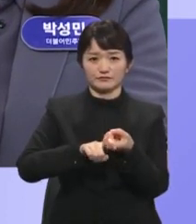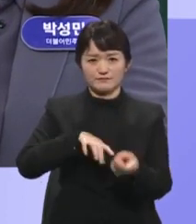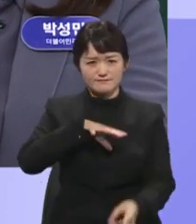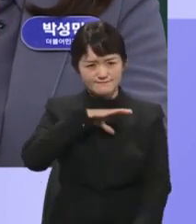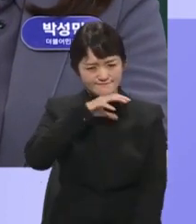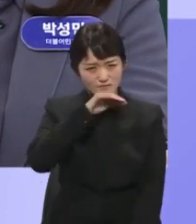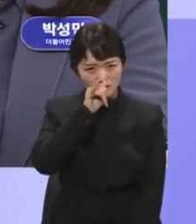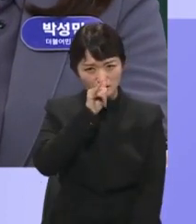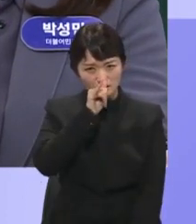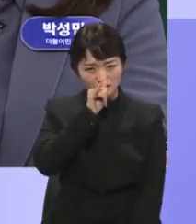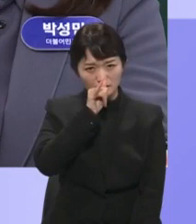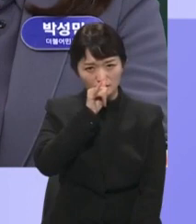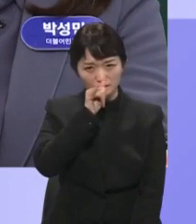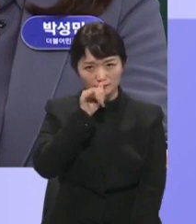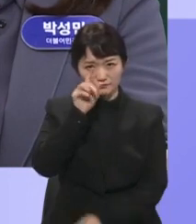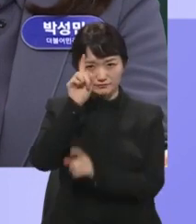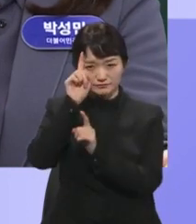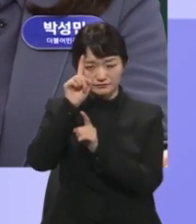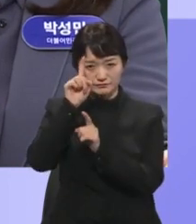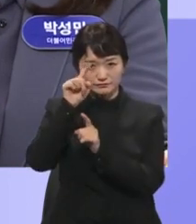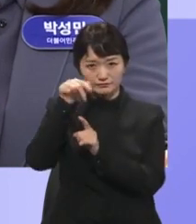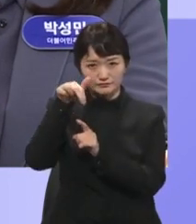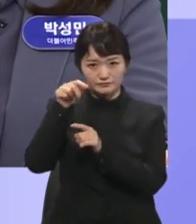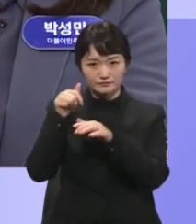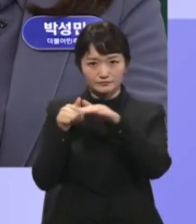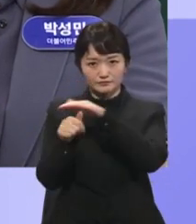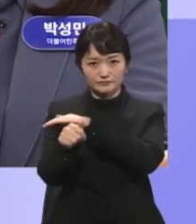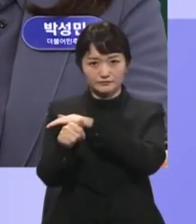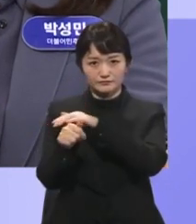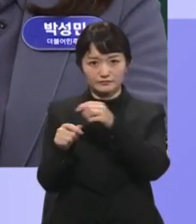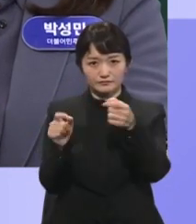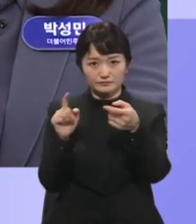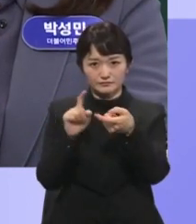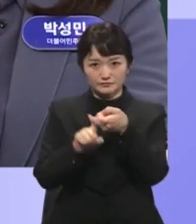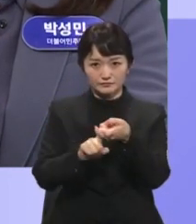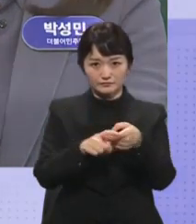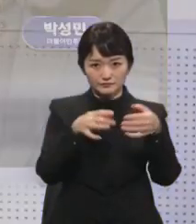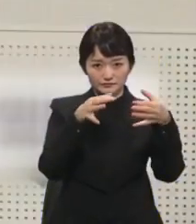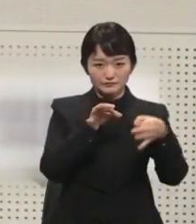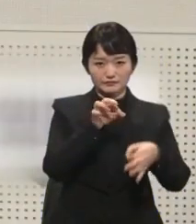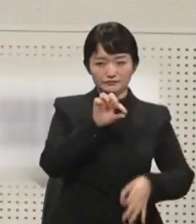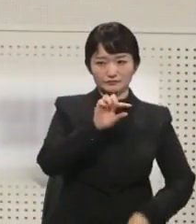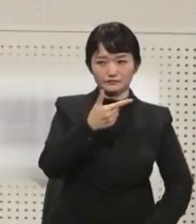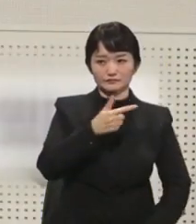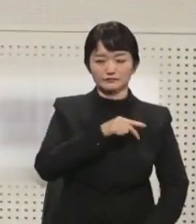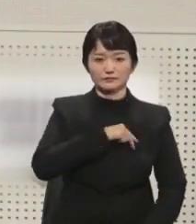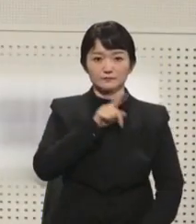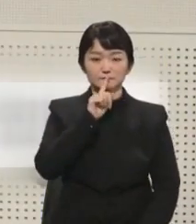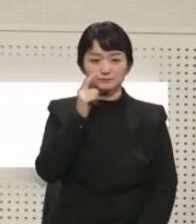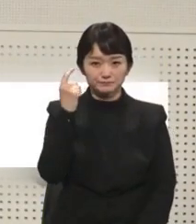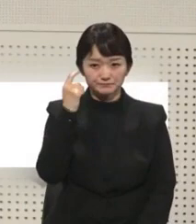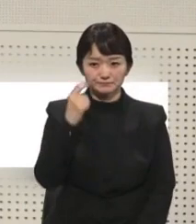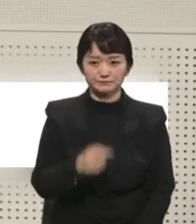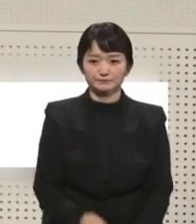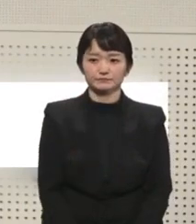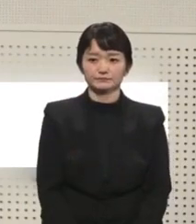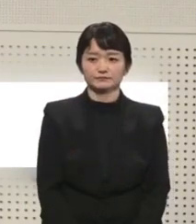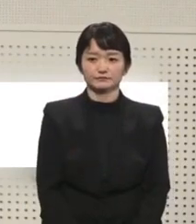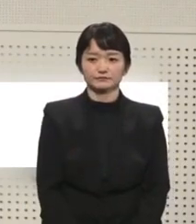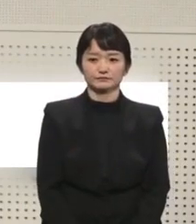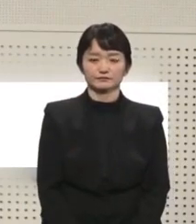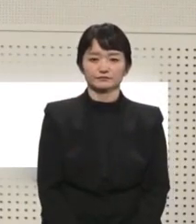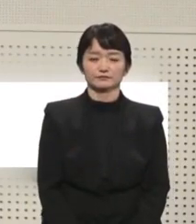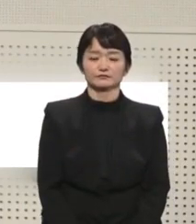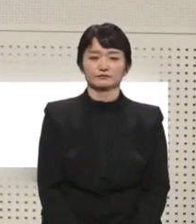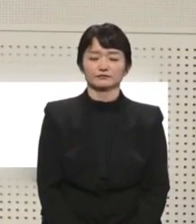모습이 있습니다 이재명 대표 측근 김영진 의원 이야기부터 들어볼게요 실제로 왜 그